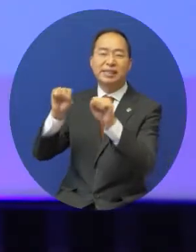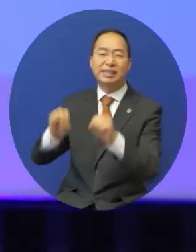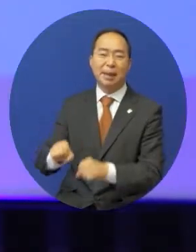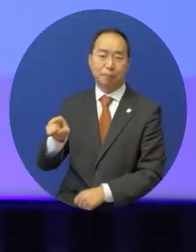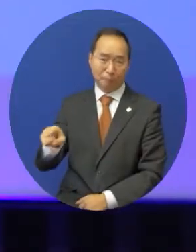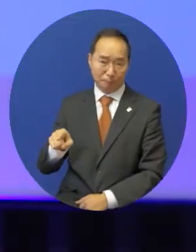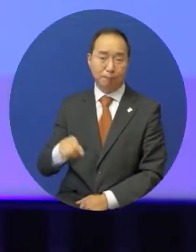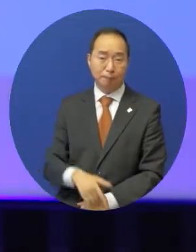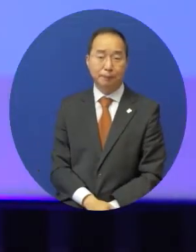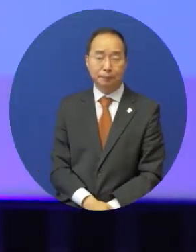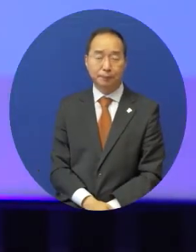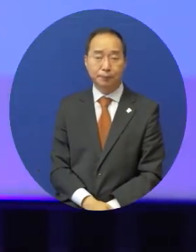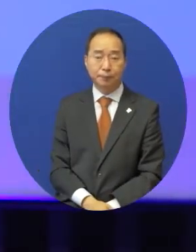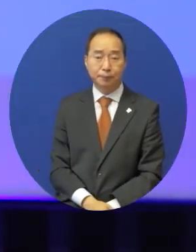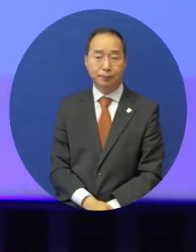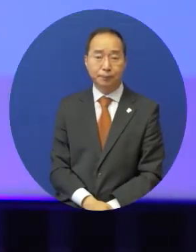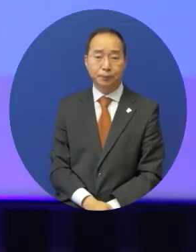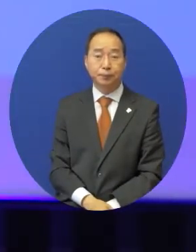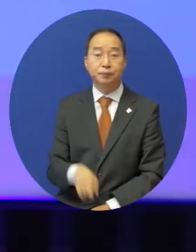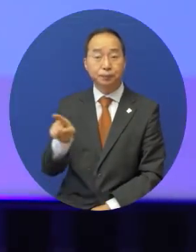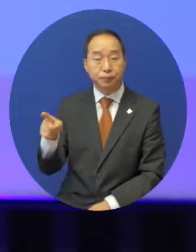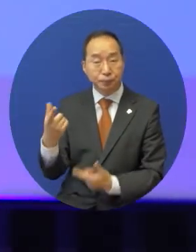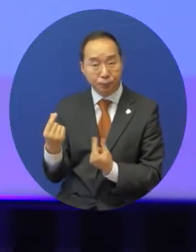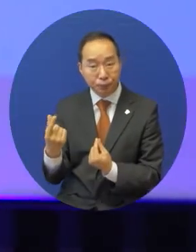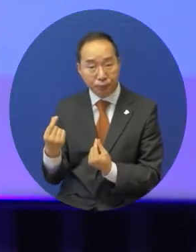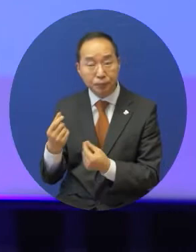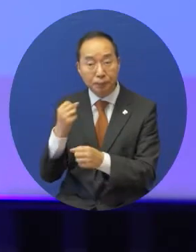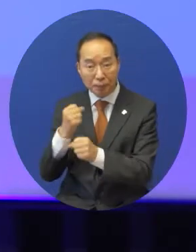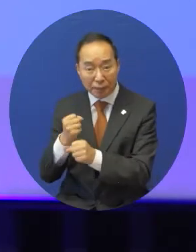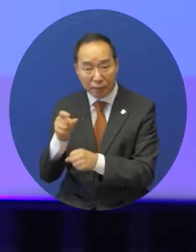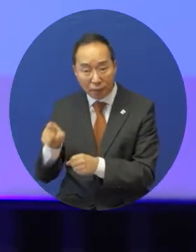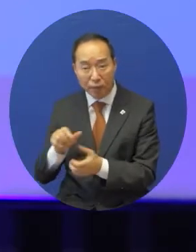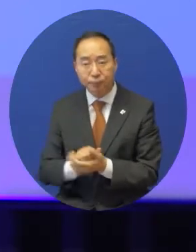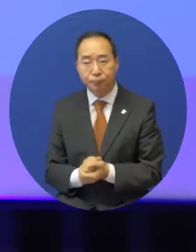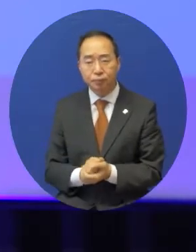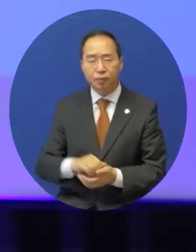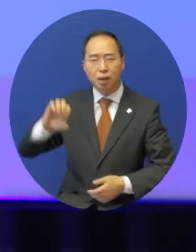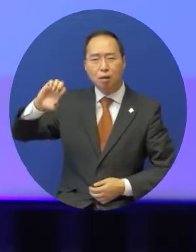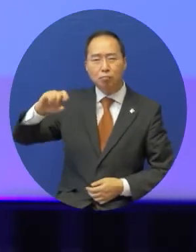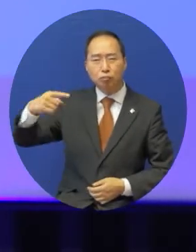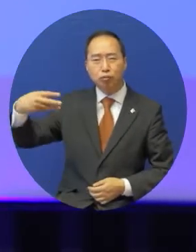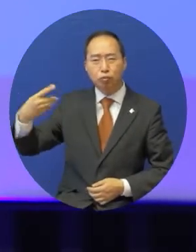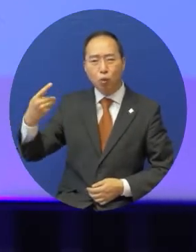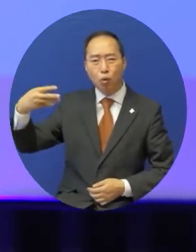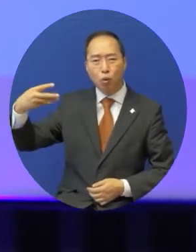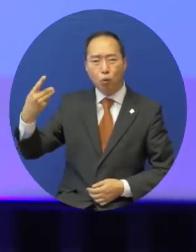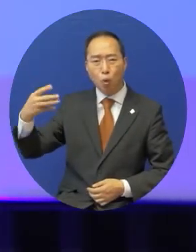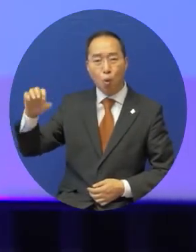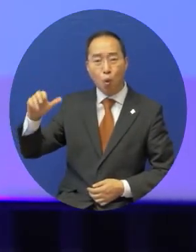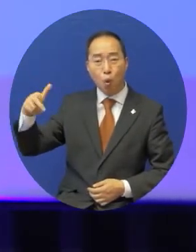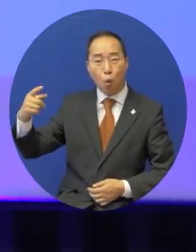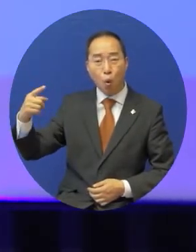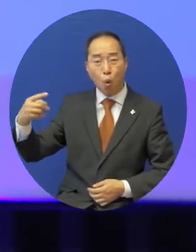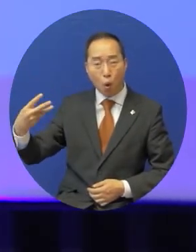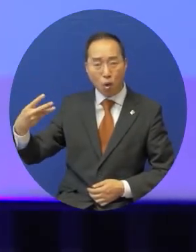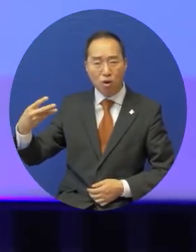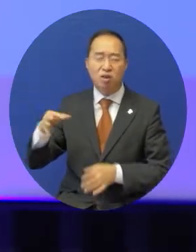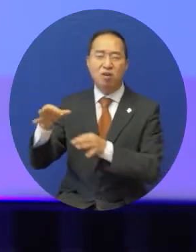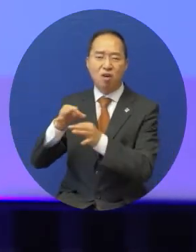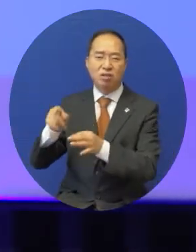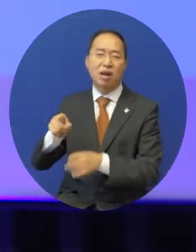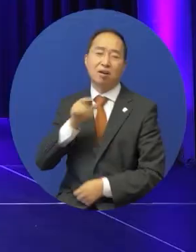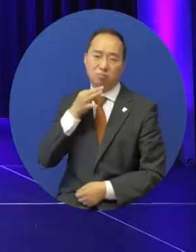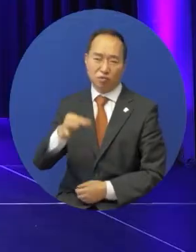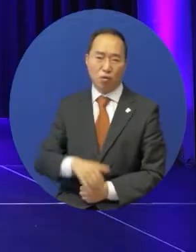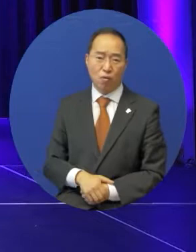이익 공유 시스템이다. 이렇게 얘기도 하고요. 이렇게 만든 것을 뭐 프로토콜 경제라고